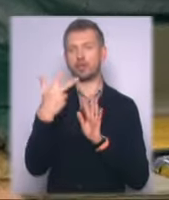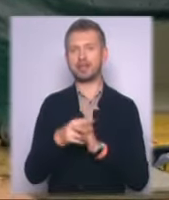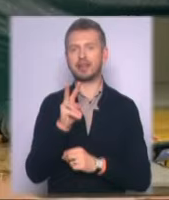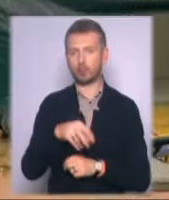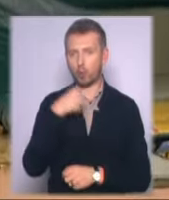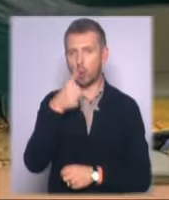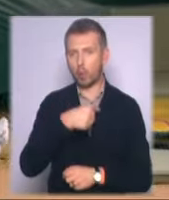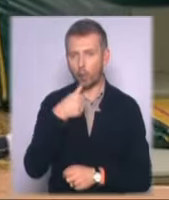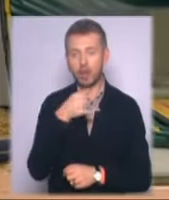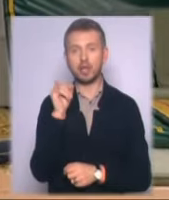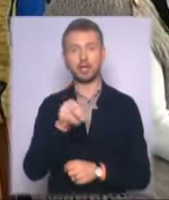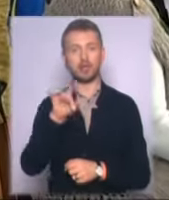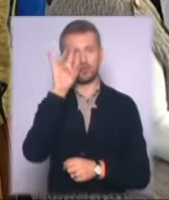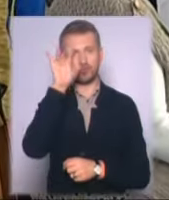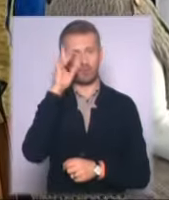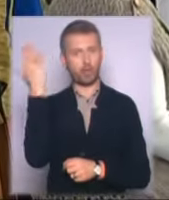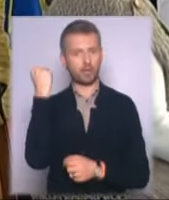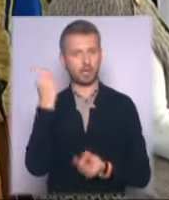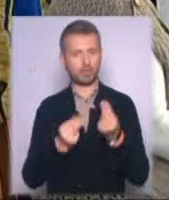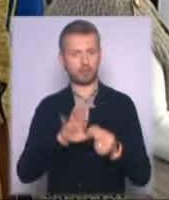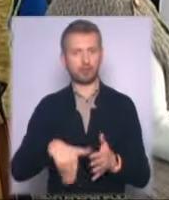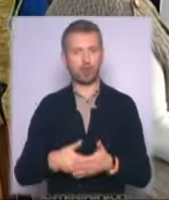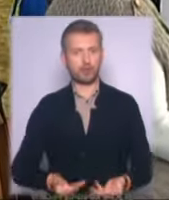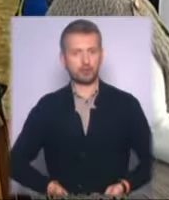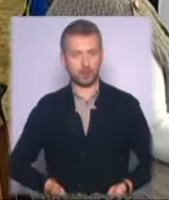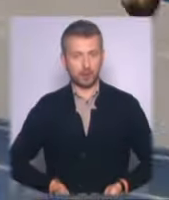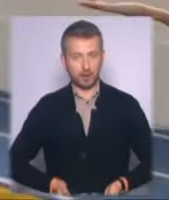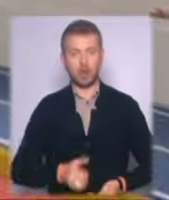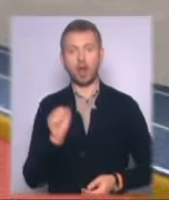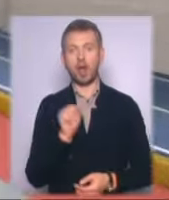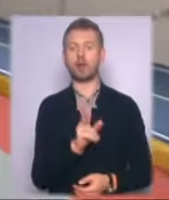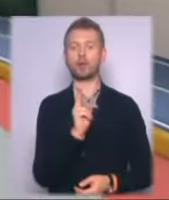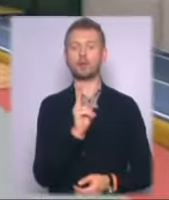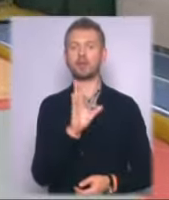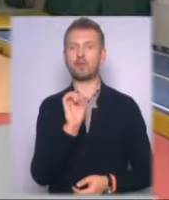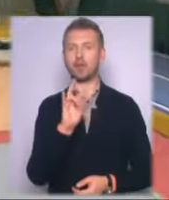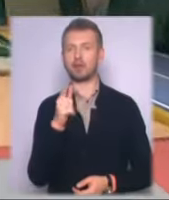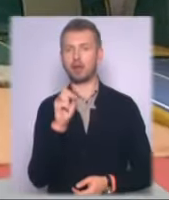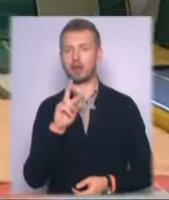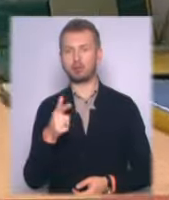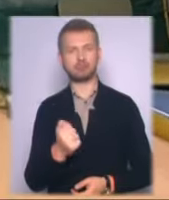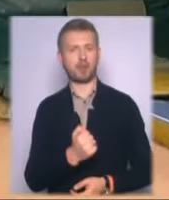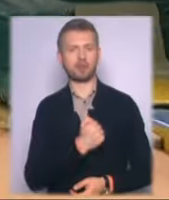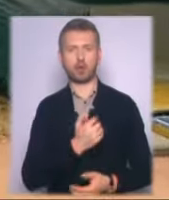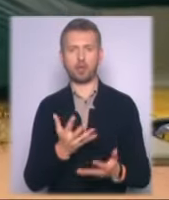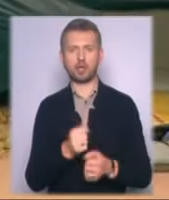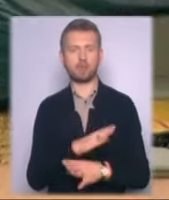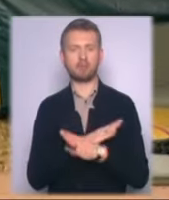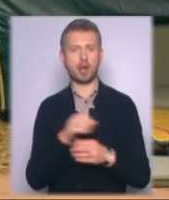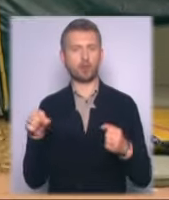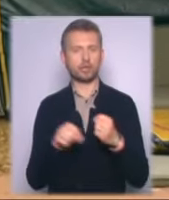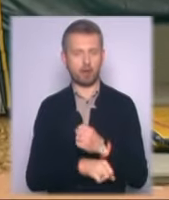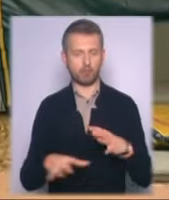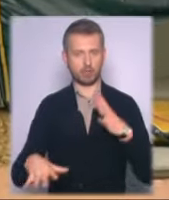1932 року. І чемпіон тих ігор ще й досі живий. Ну а Костянтин Венгель, на жаль, отримав смертельну травму на тренуванні у